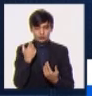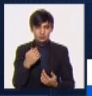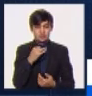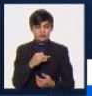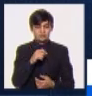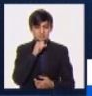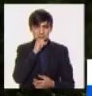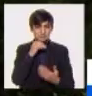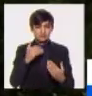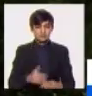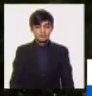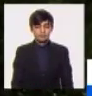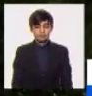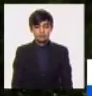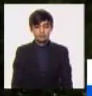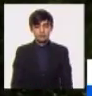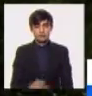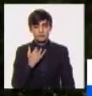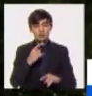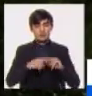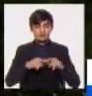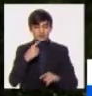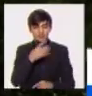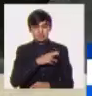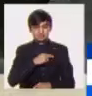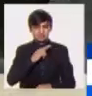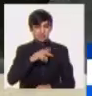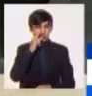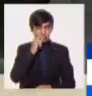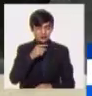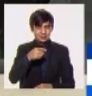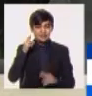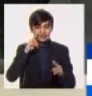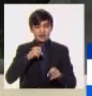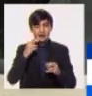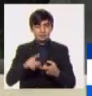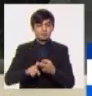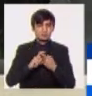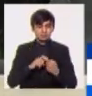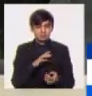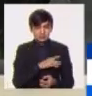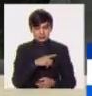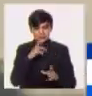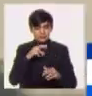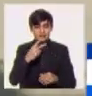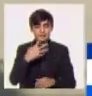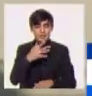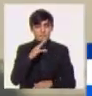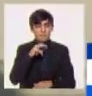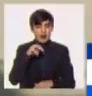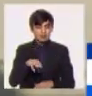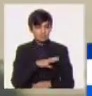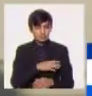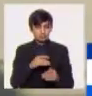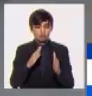вообще. По словам родных скончавшегося мужчины, они не знают, как произошло заражение. С 25 марта пожилые люди